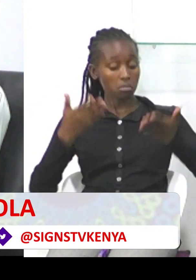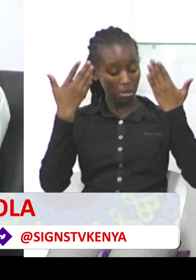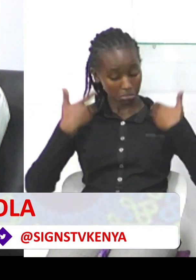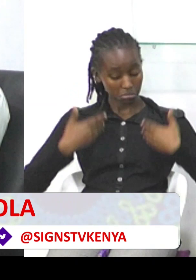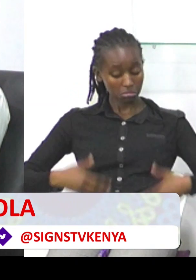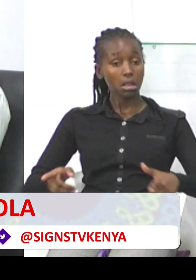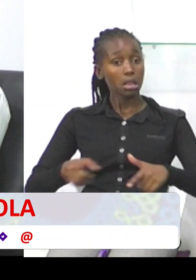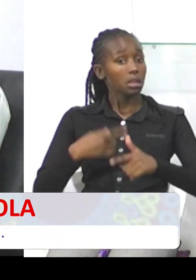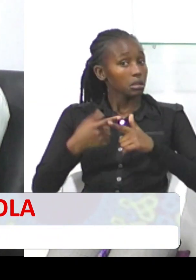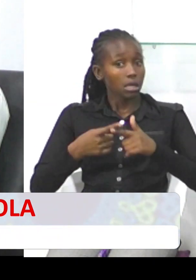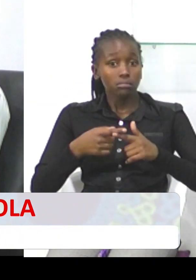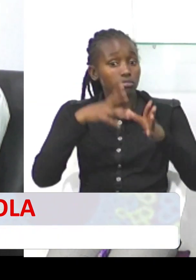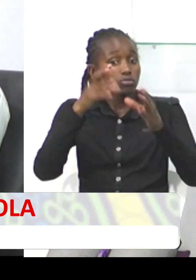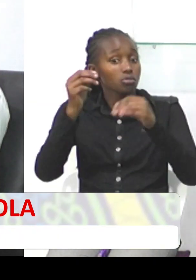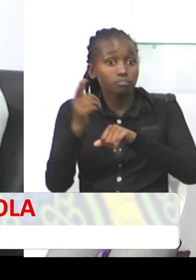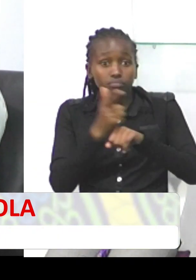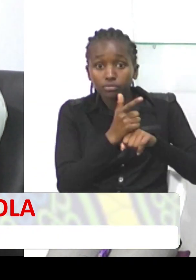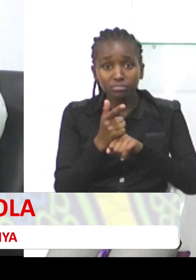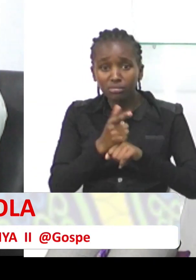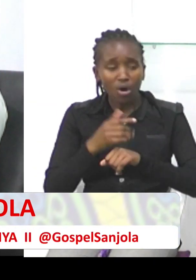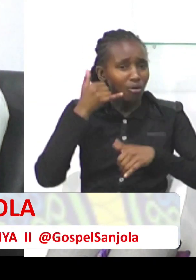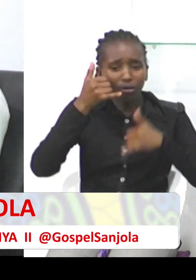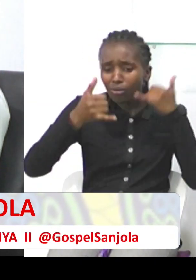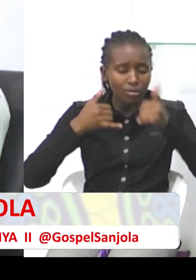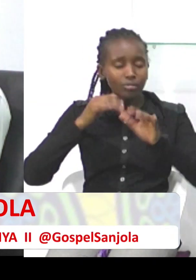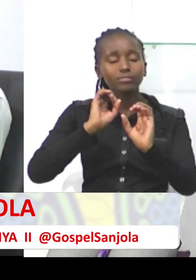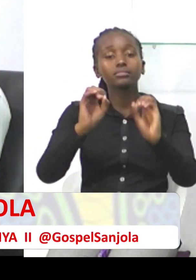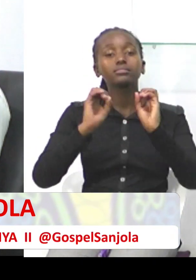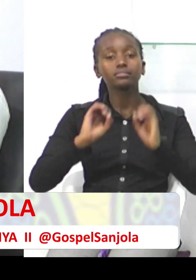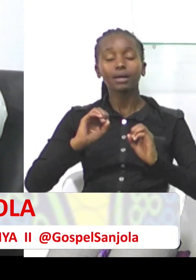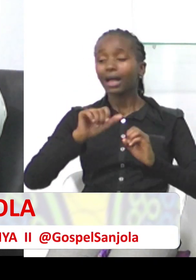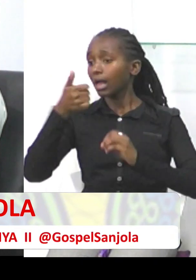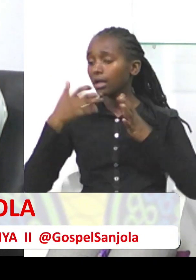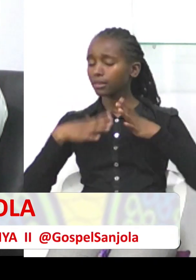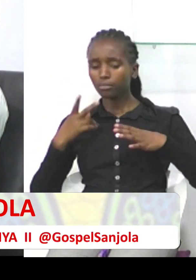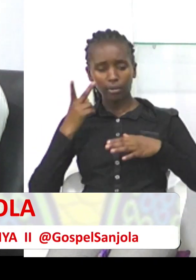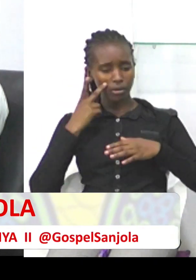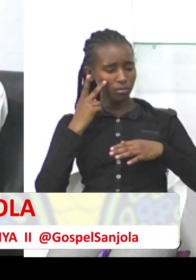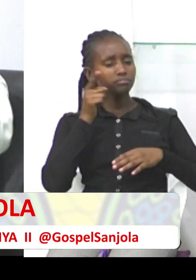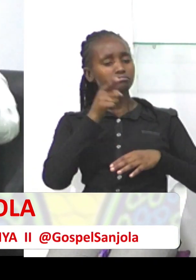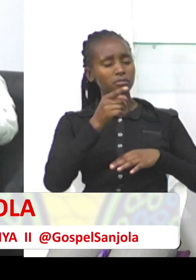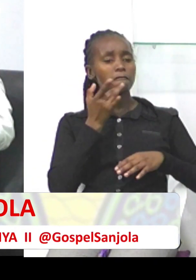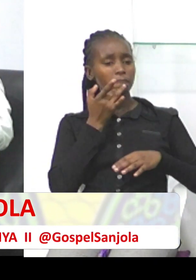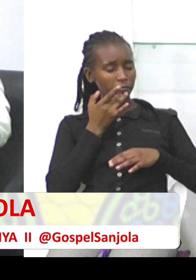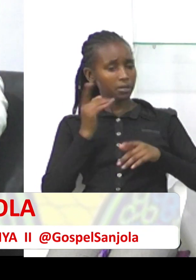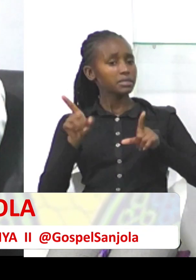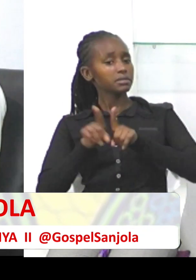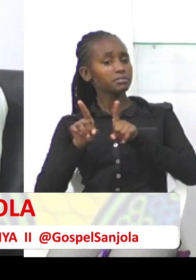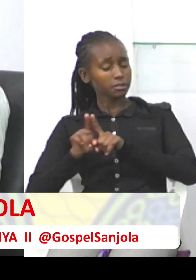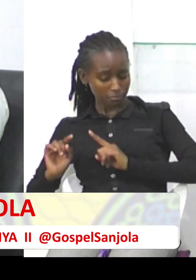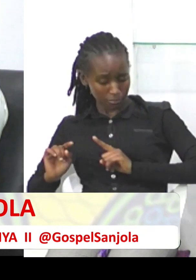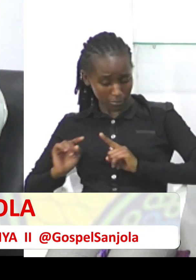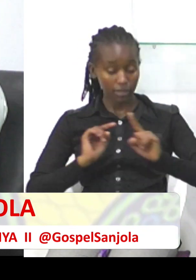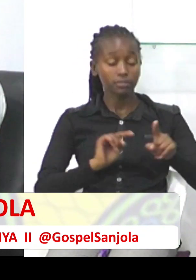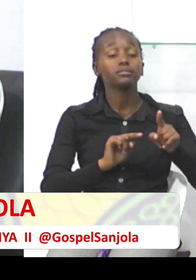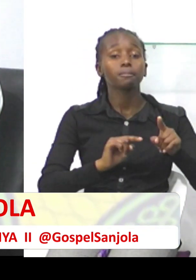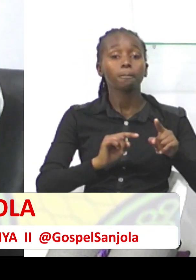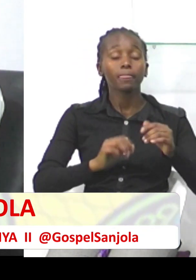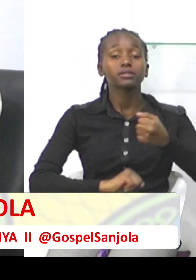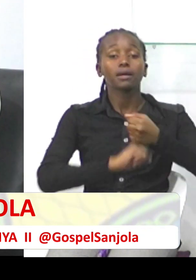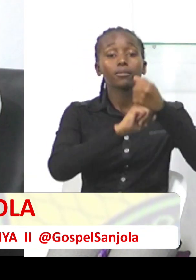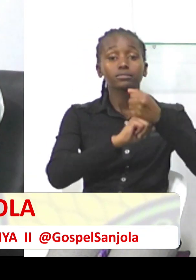na hujapigia titu tunakachi nataka pesa hii just like that. Mtu hata hii album launch tutafanya kwa sababu